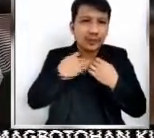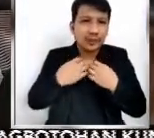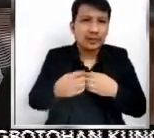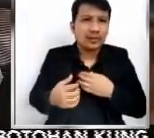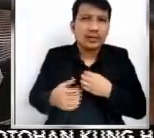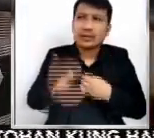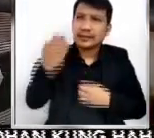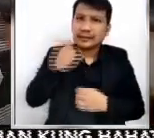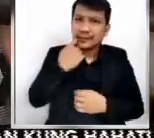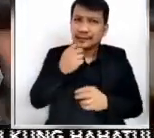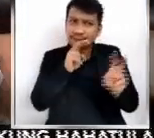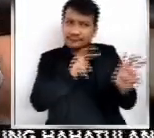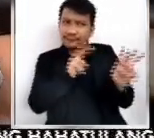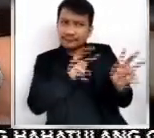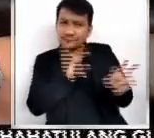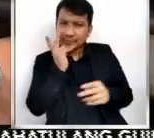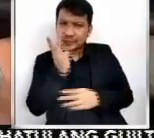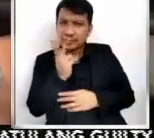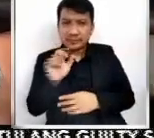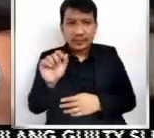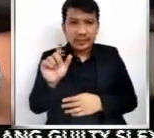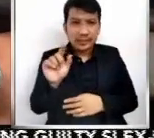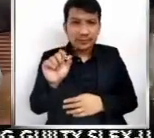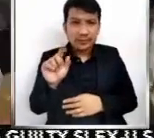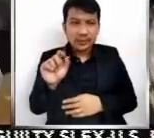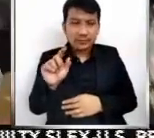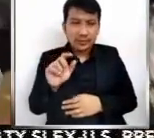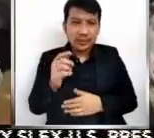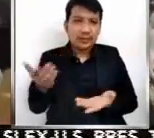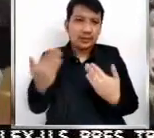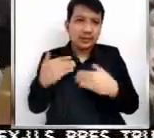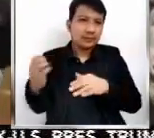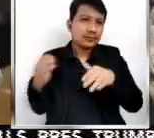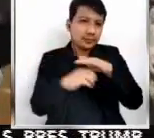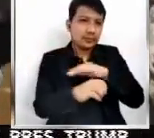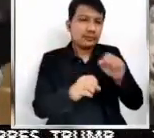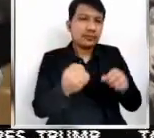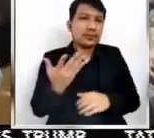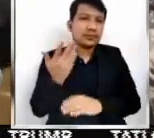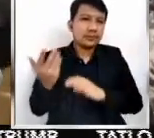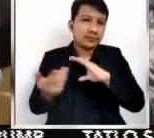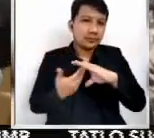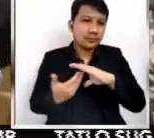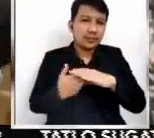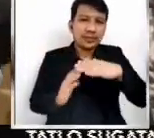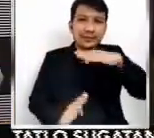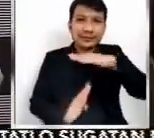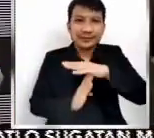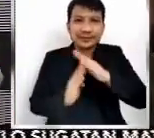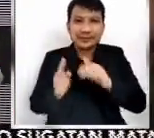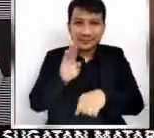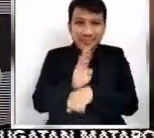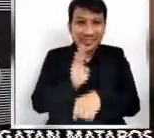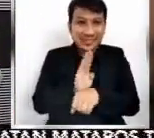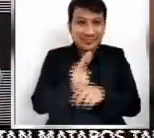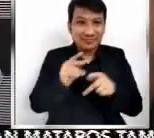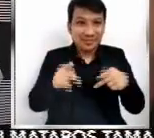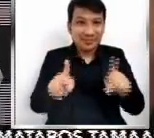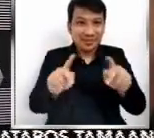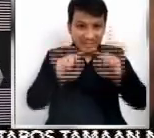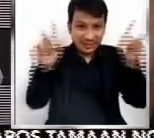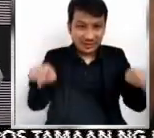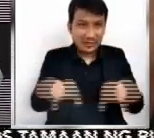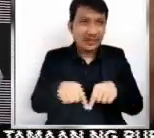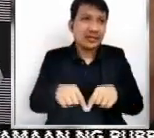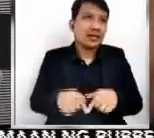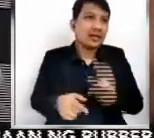at 11 o'clock, nagpapasok pa rin ng customer. Expired na rin umano ang kanilang business permit. Tumangging magbigay ng pahayag